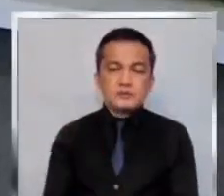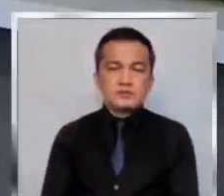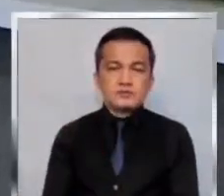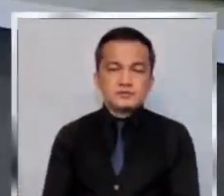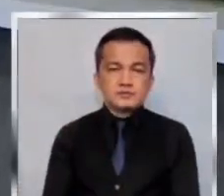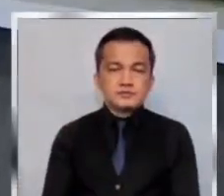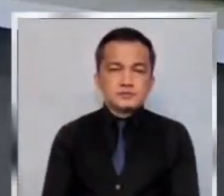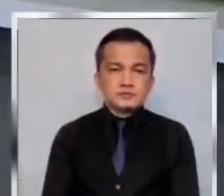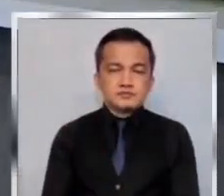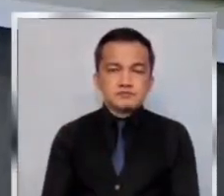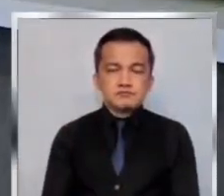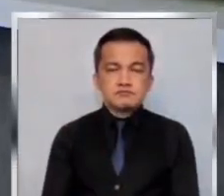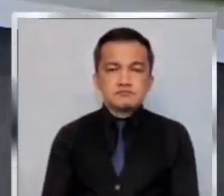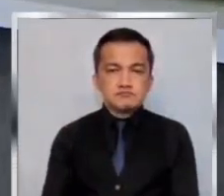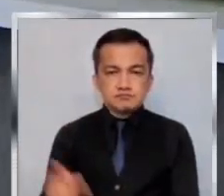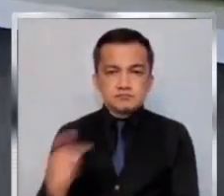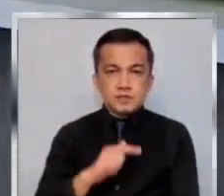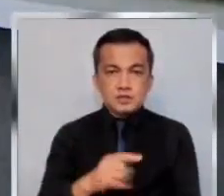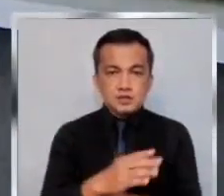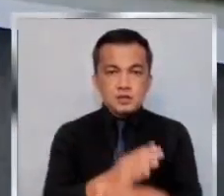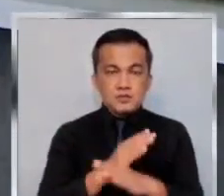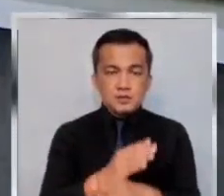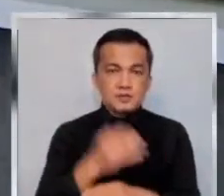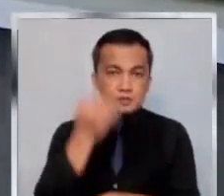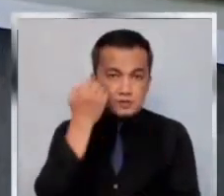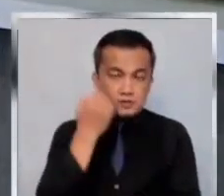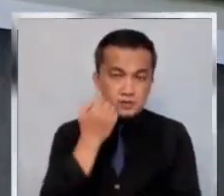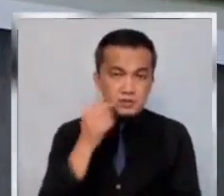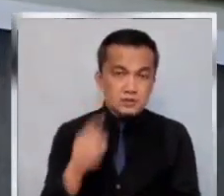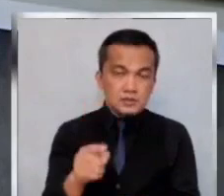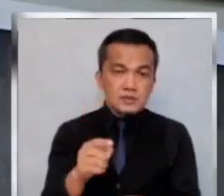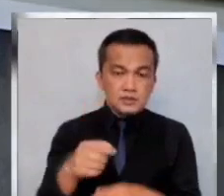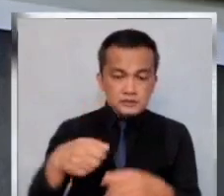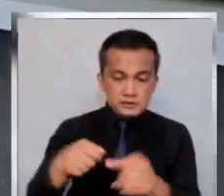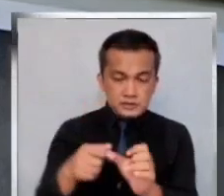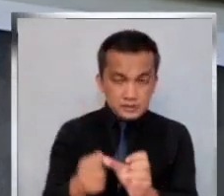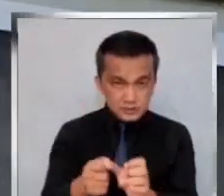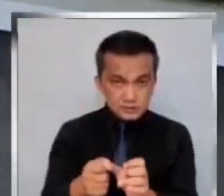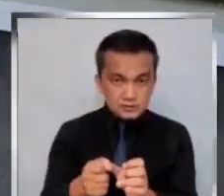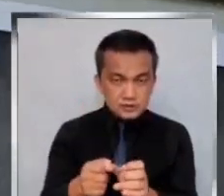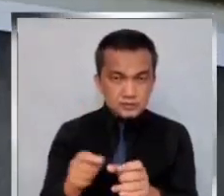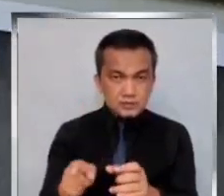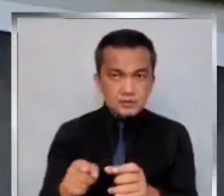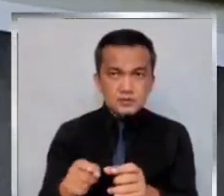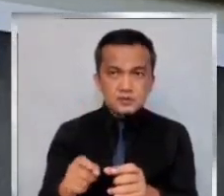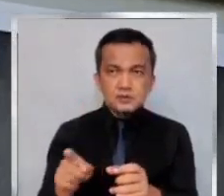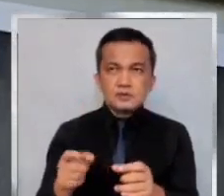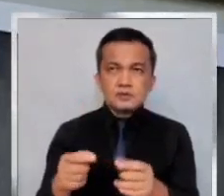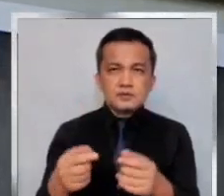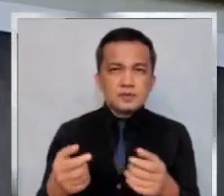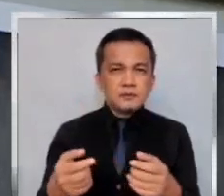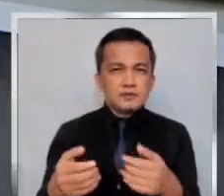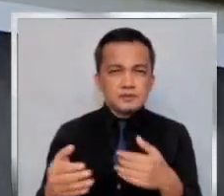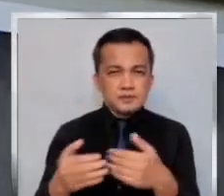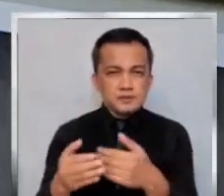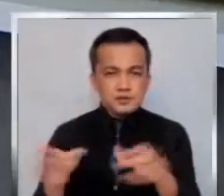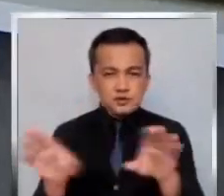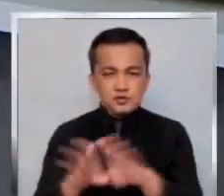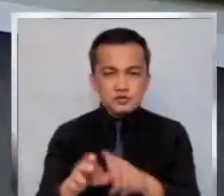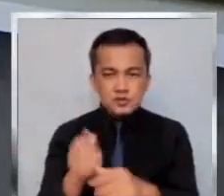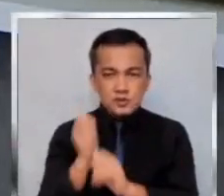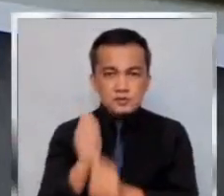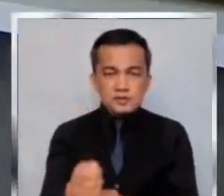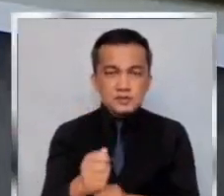Para maiwasan ang posibleng shortage ng supply ng sardinas sa parating na closed fishing season sa mga commercial fishing